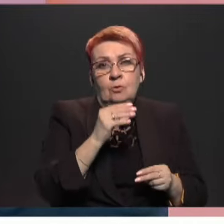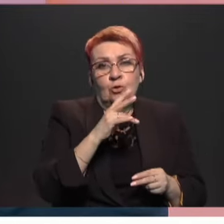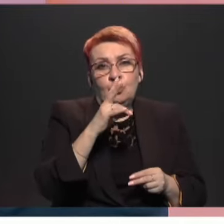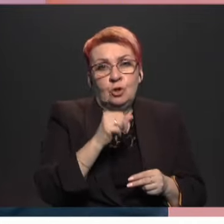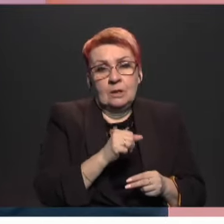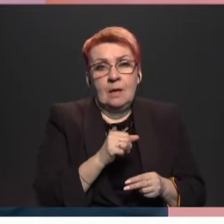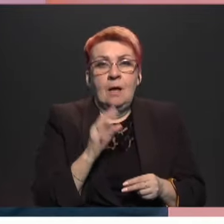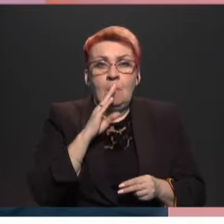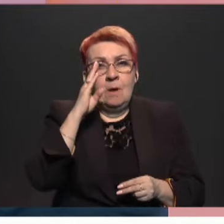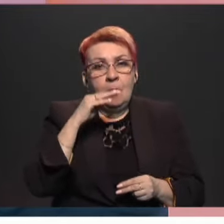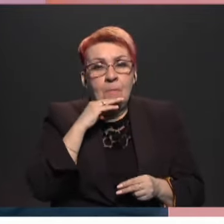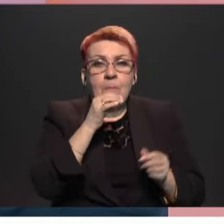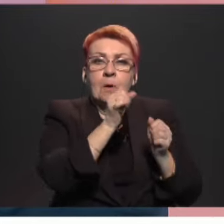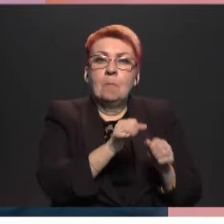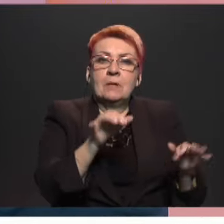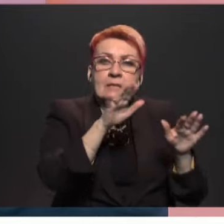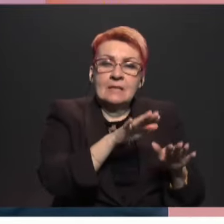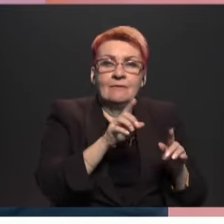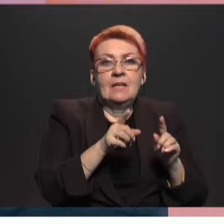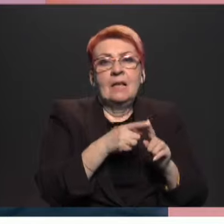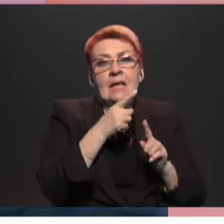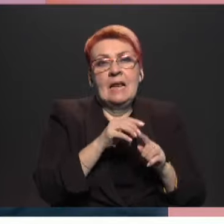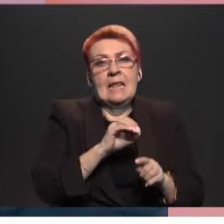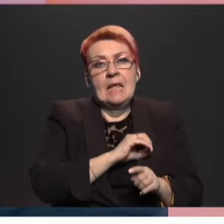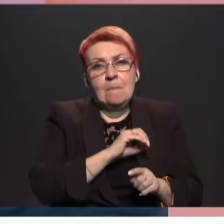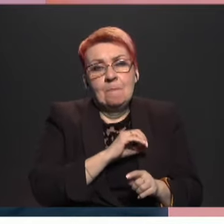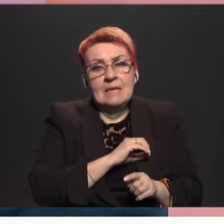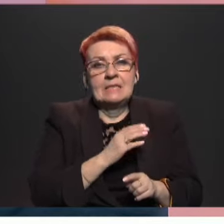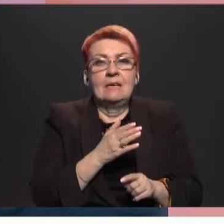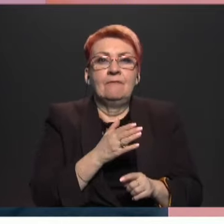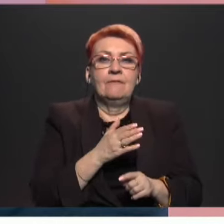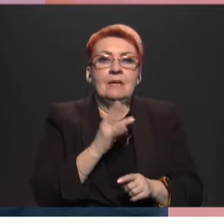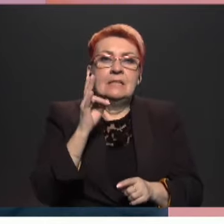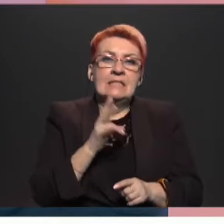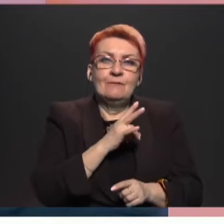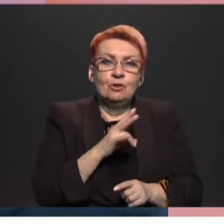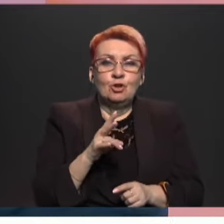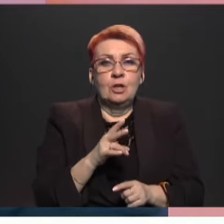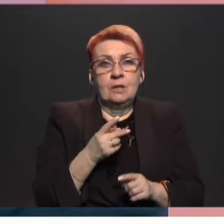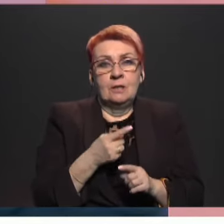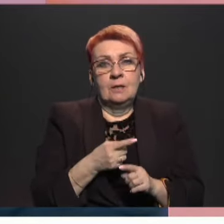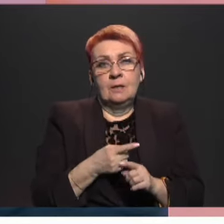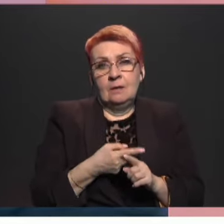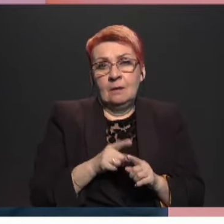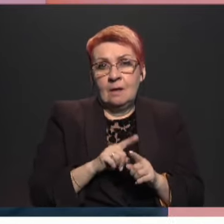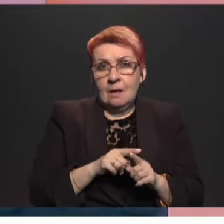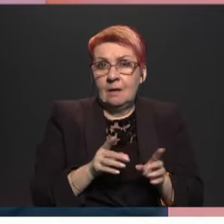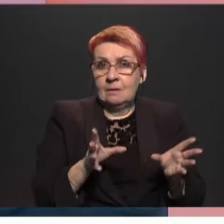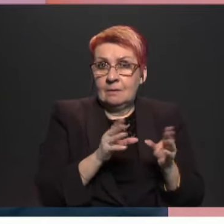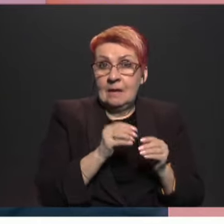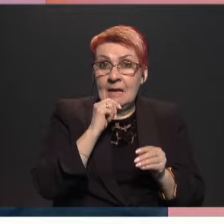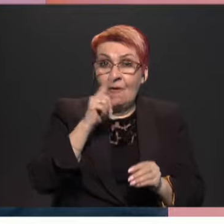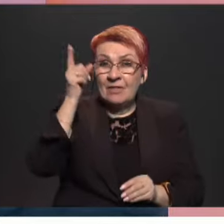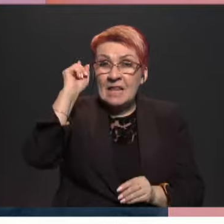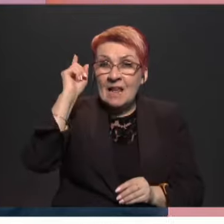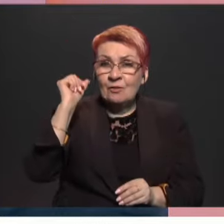преподавали благословение, или епископ, священник, или еще как-то. И вот эти два компонента. И в древности, на